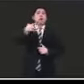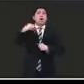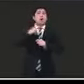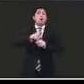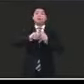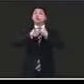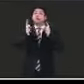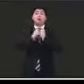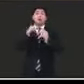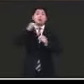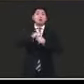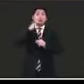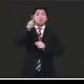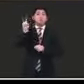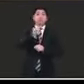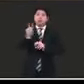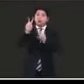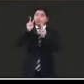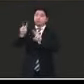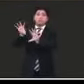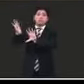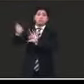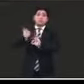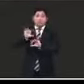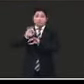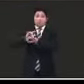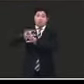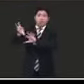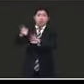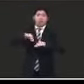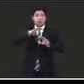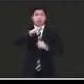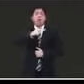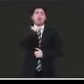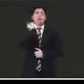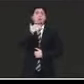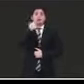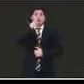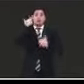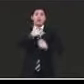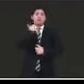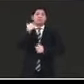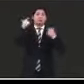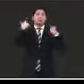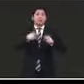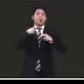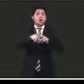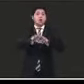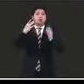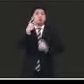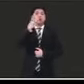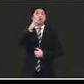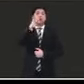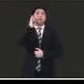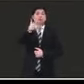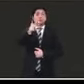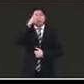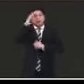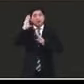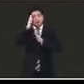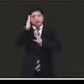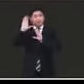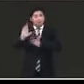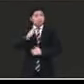çapında model alınıyor Etlik'te hizmete açtığımız 4 binin üzerinde yatağa